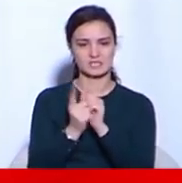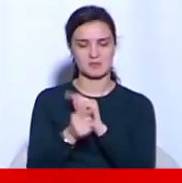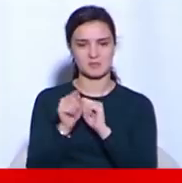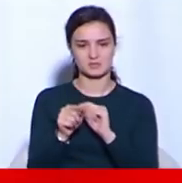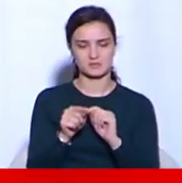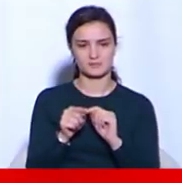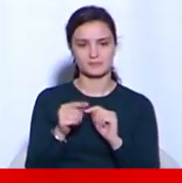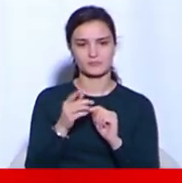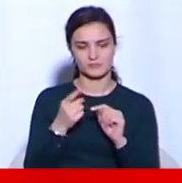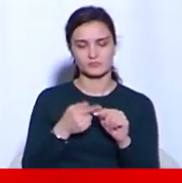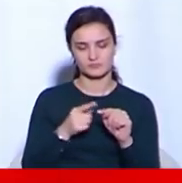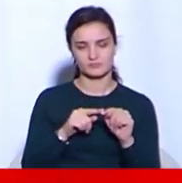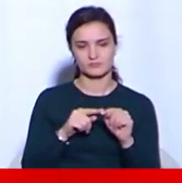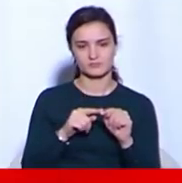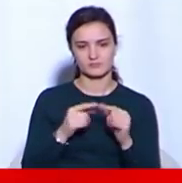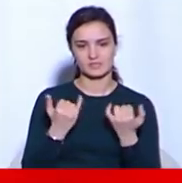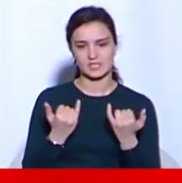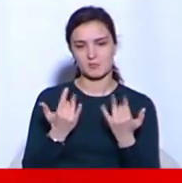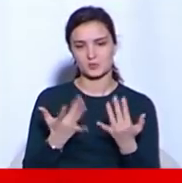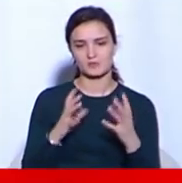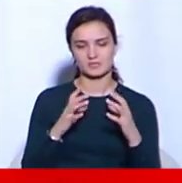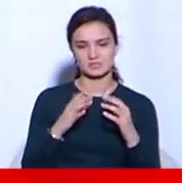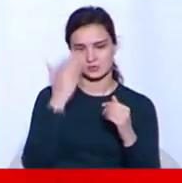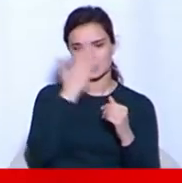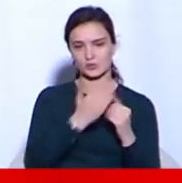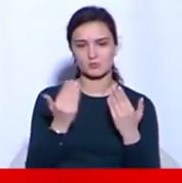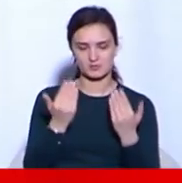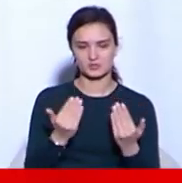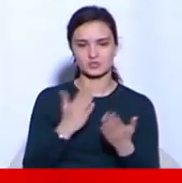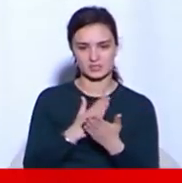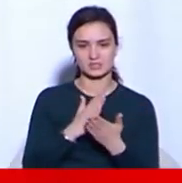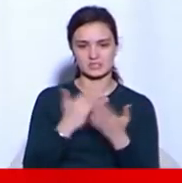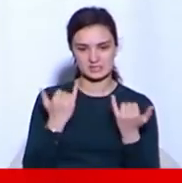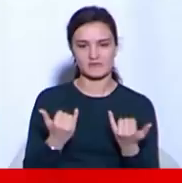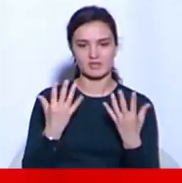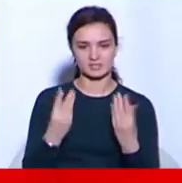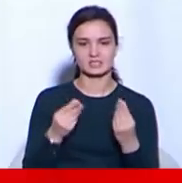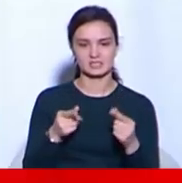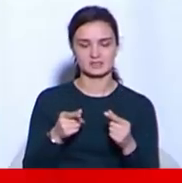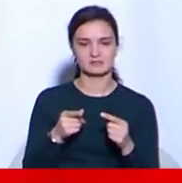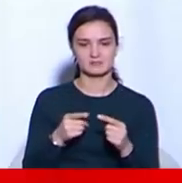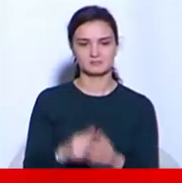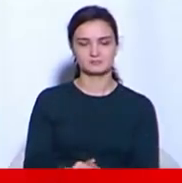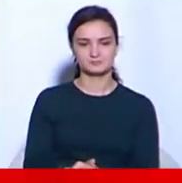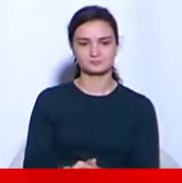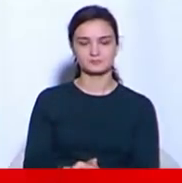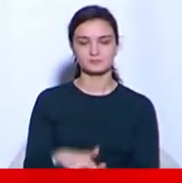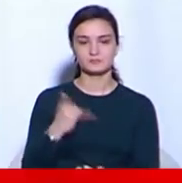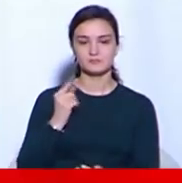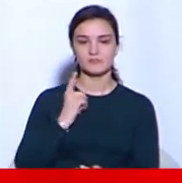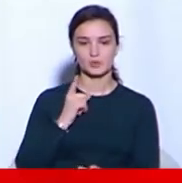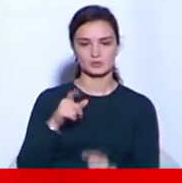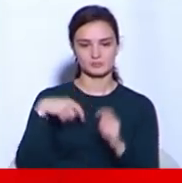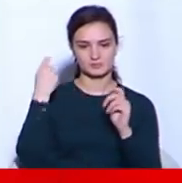რომელიც ლოგიკურად თანამედროვე საზოგადოებისათვის გახდა ცივილური საჩუქარი. მოკლედ, ჩვენ ახლა